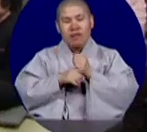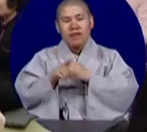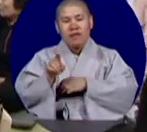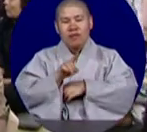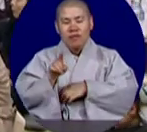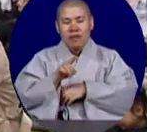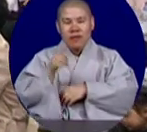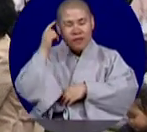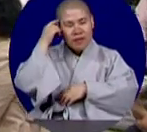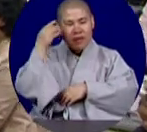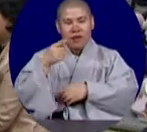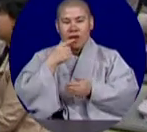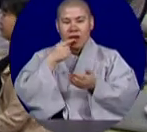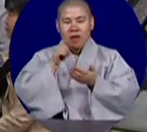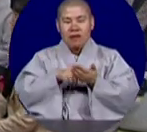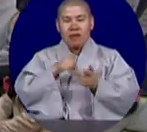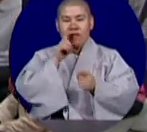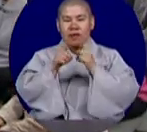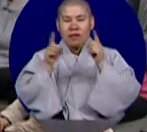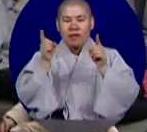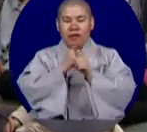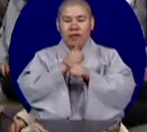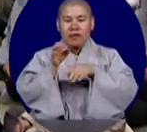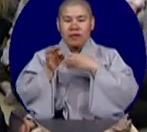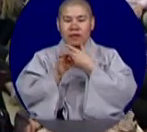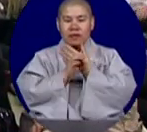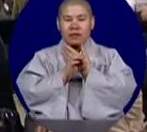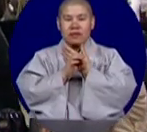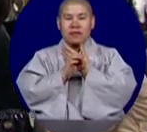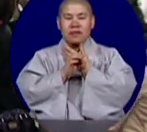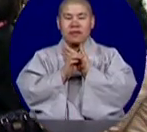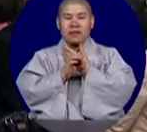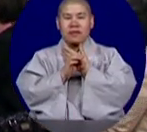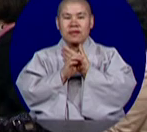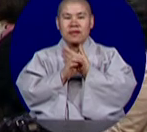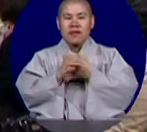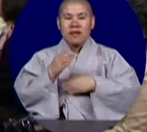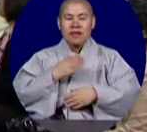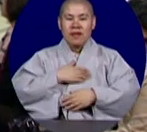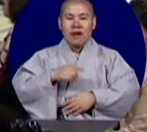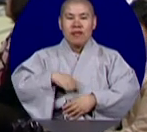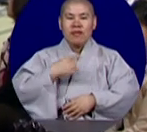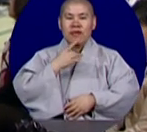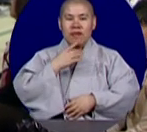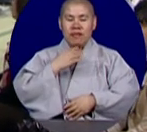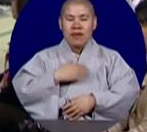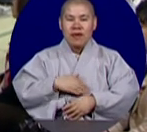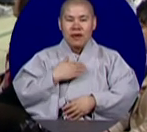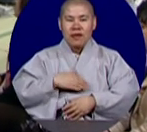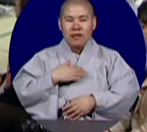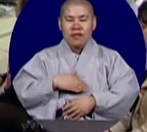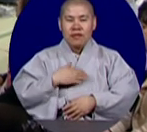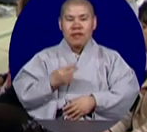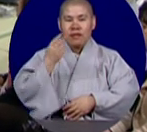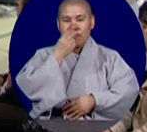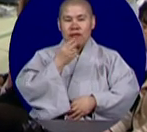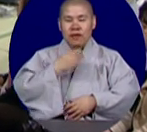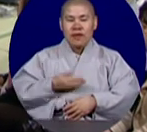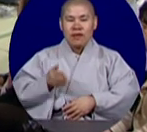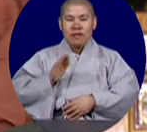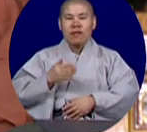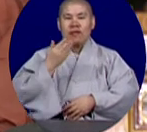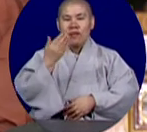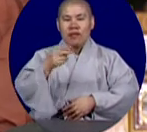이게 쉬운 말로 다시 바꾸면요, 나 혼자만 아는 줄 알았더니 너도 알구나 이 소리예요.